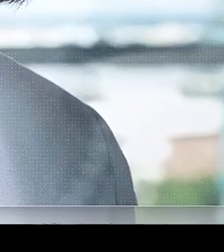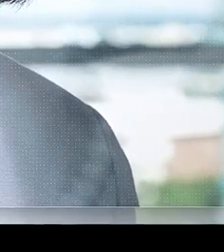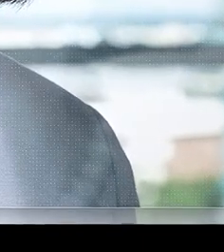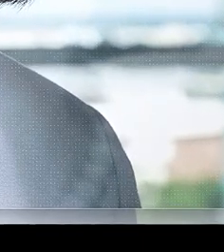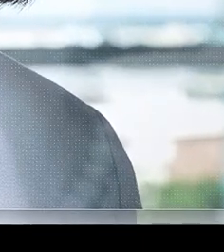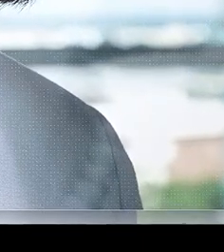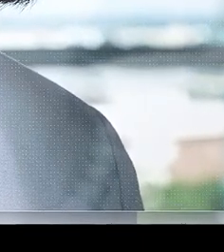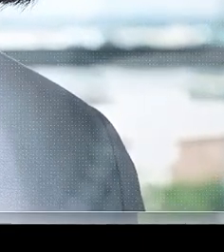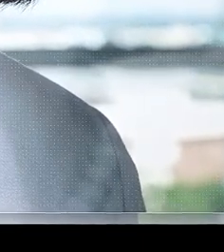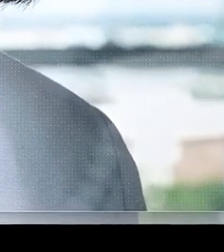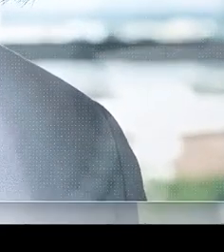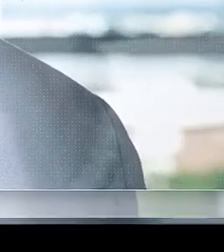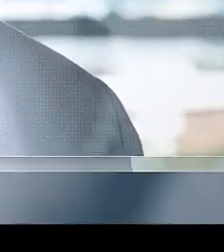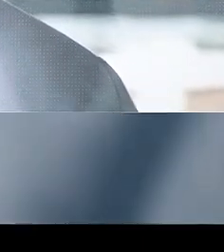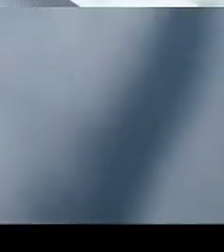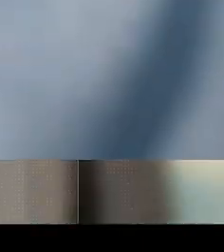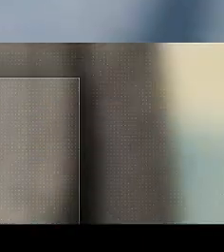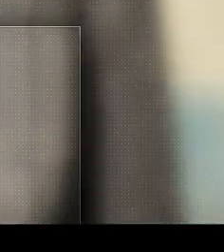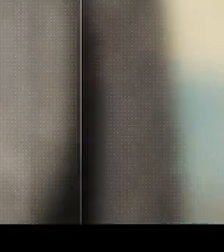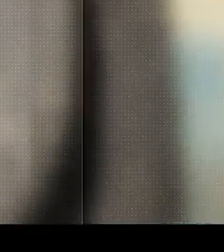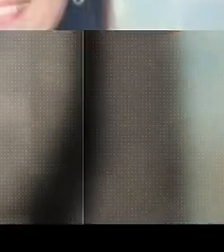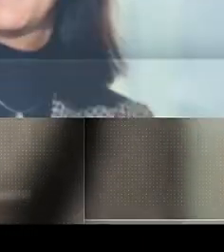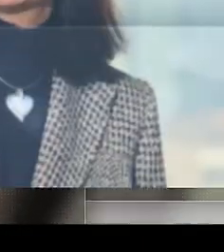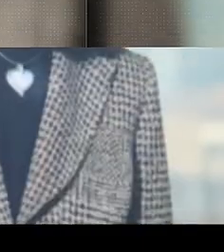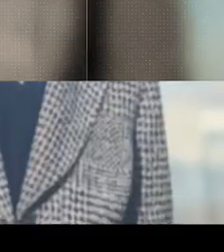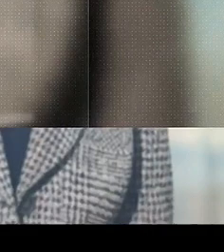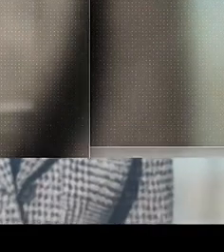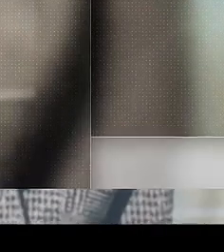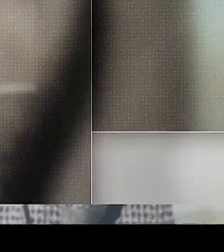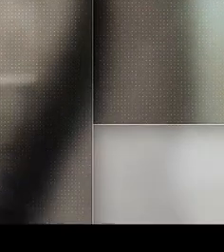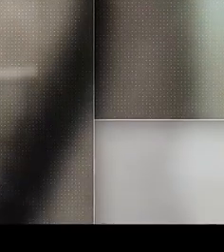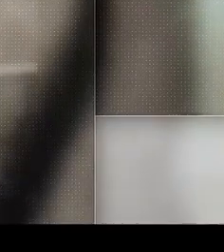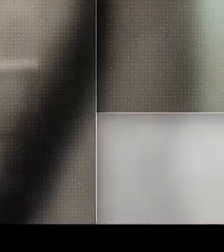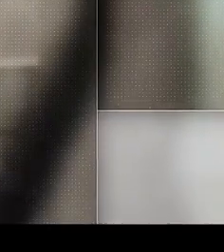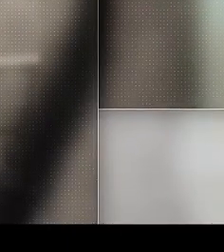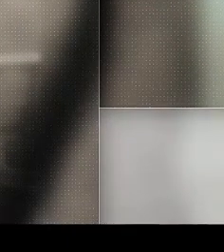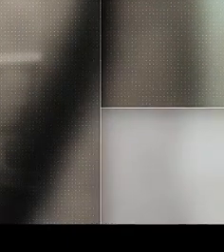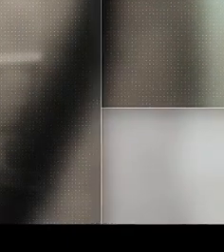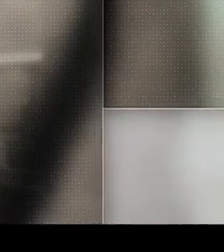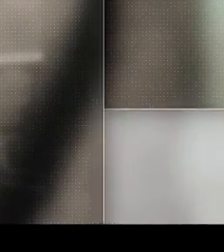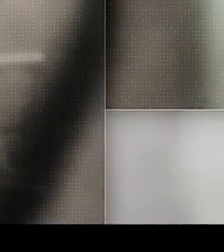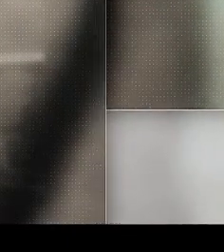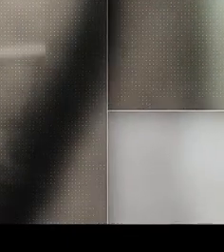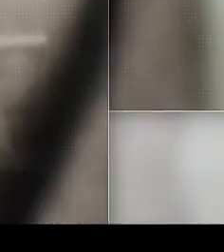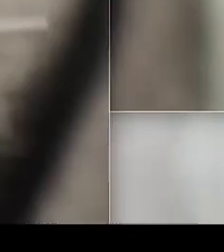en veelvuldig bekroond onderzoek gedaan naar zeldzame hersenaandoeningen, zoals het Rett-syndroom en